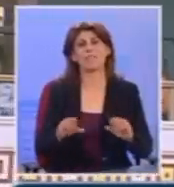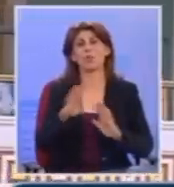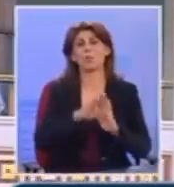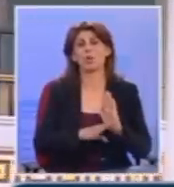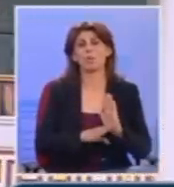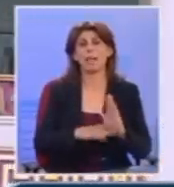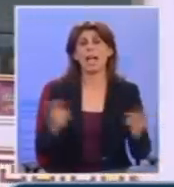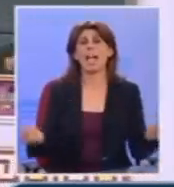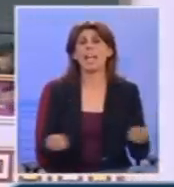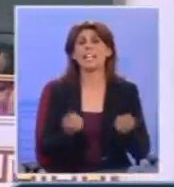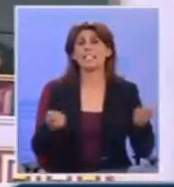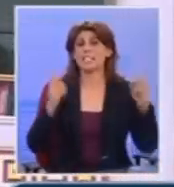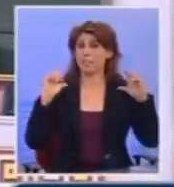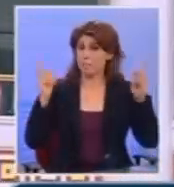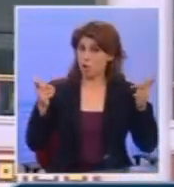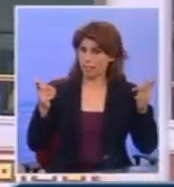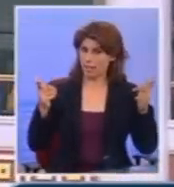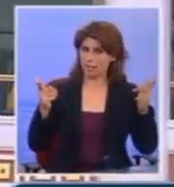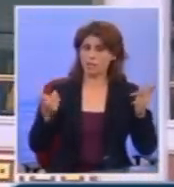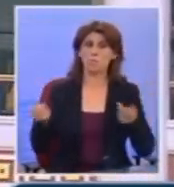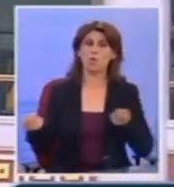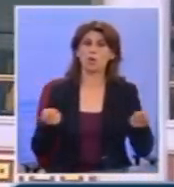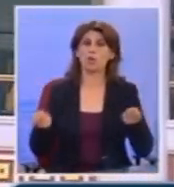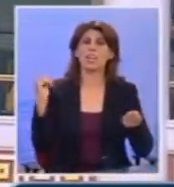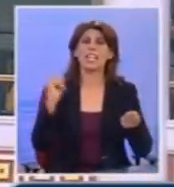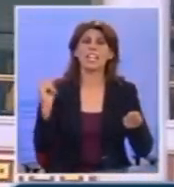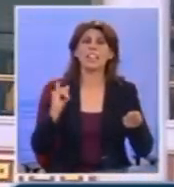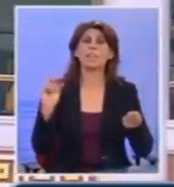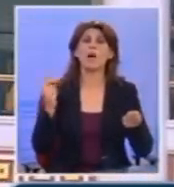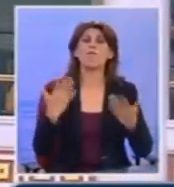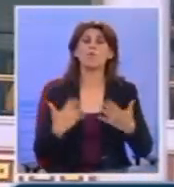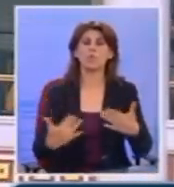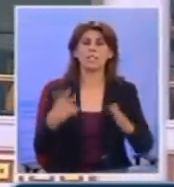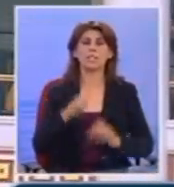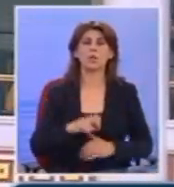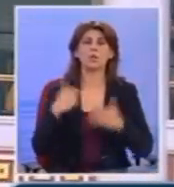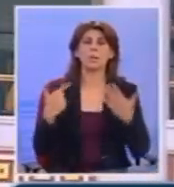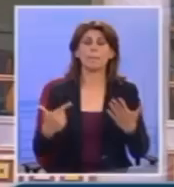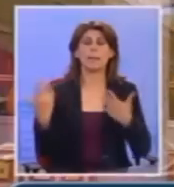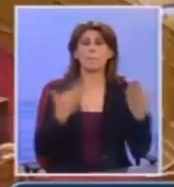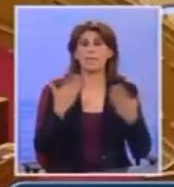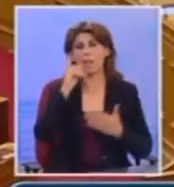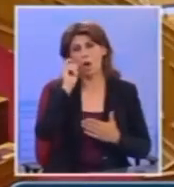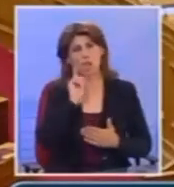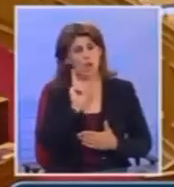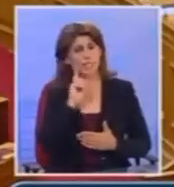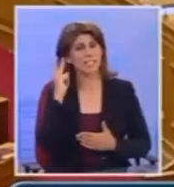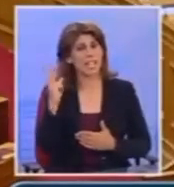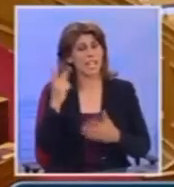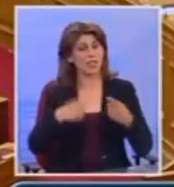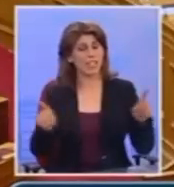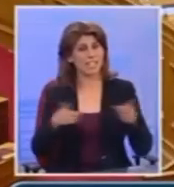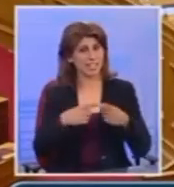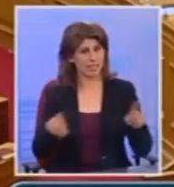πρόγραμμα Εργαστήρι Δημοκρατίας που οργανώνει το Ίδρυμα της Βουλής, 27 μαθήτριες μαθητές και 2